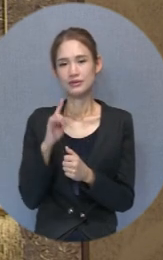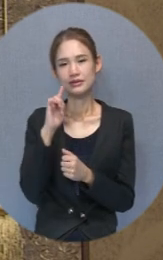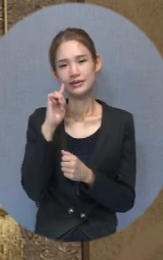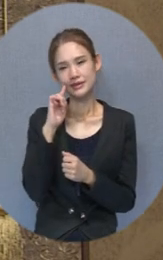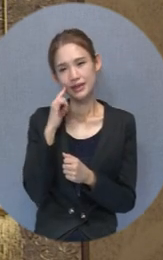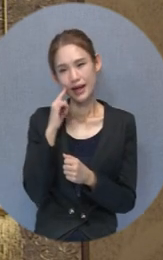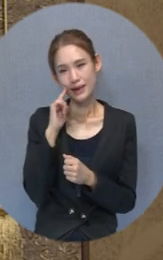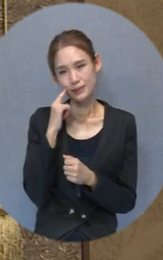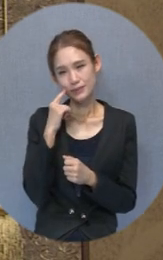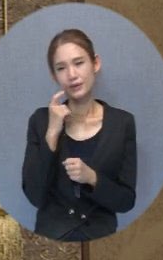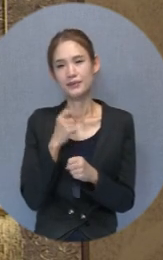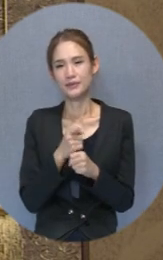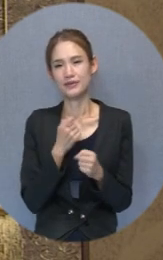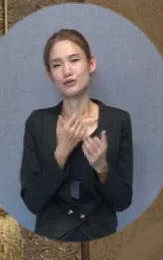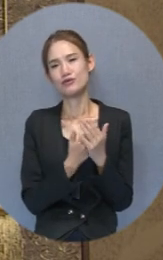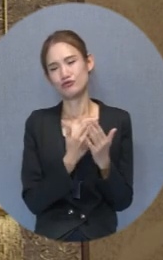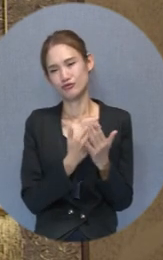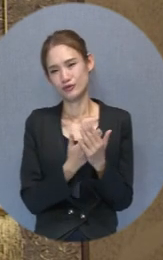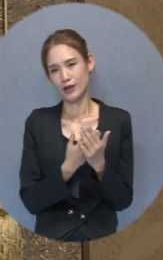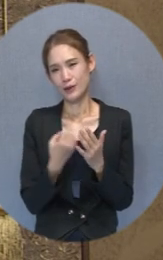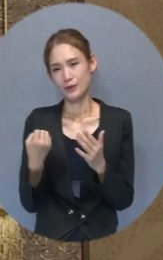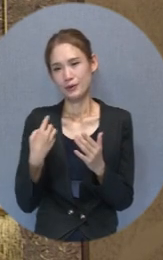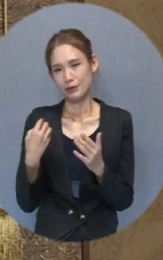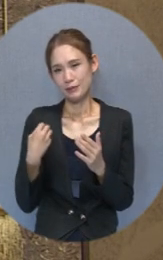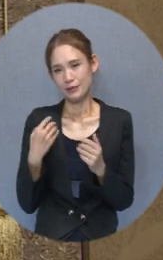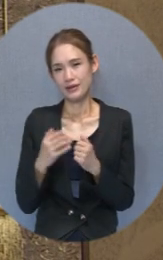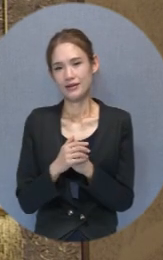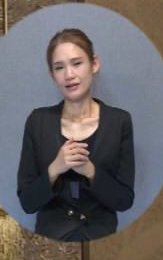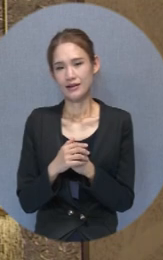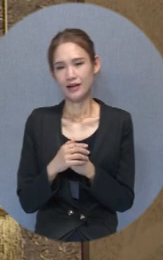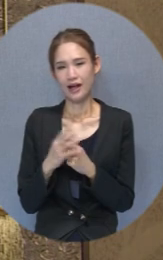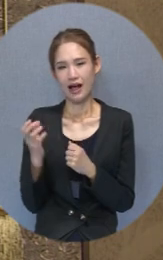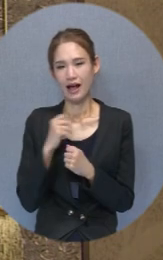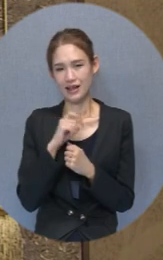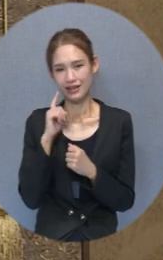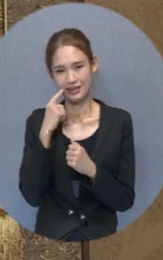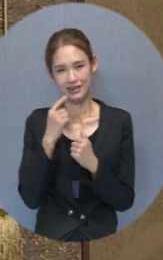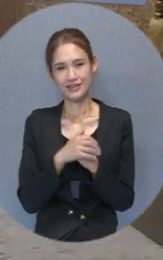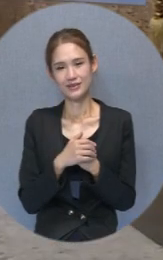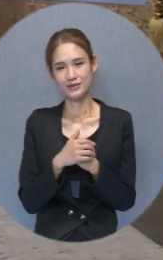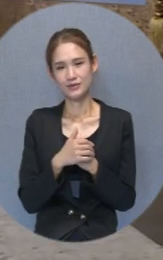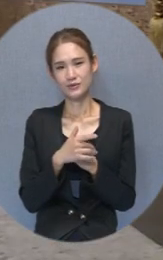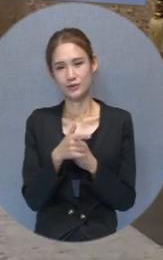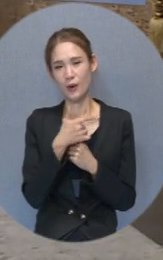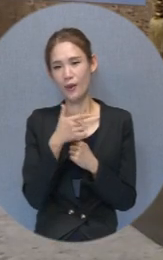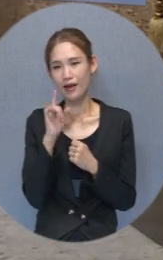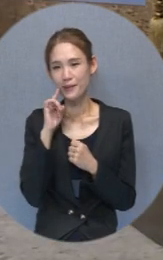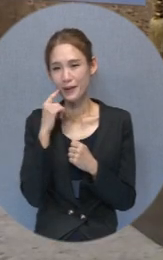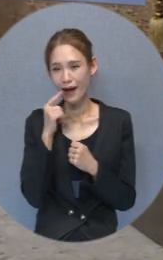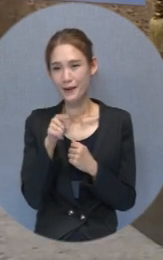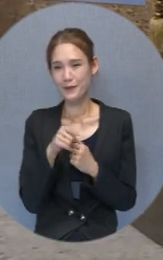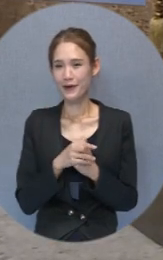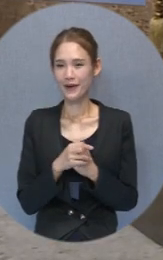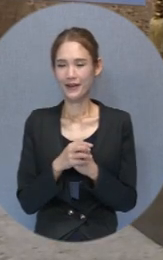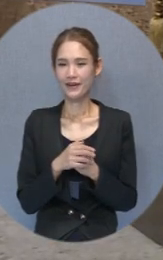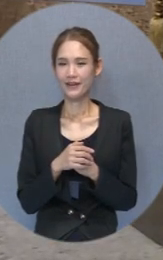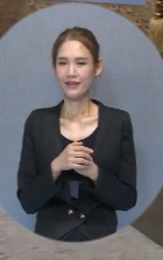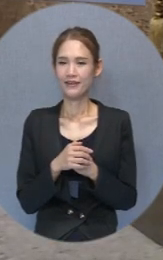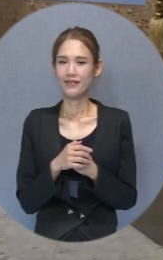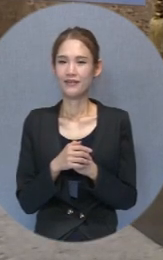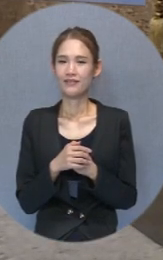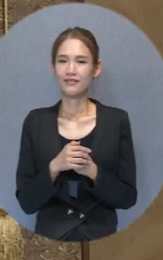예쁘게 만들어주세요라고 말씀을 많이 하세요. 그래서 이렇게 예쁘게 잘 나왔군요. 네, 그래서 전 너무 예뻐가지고. 네,